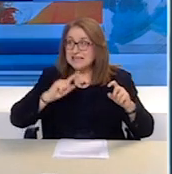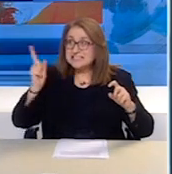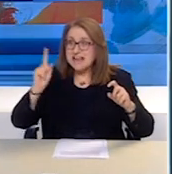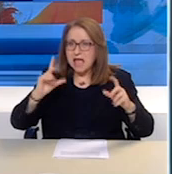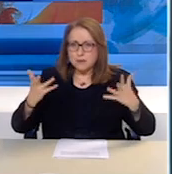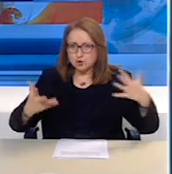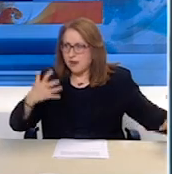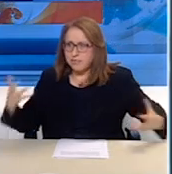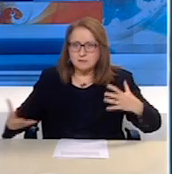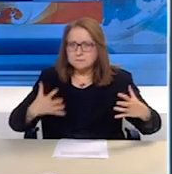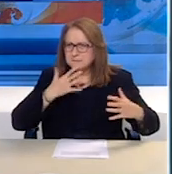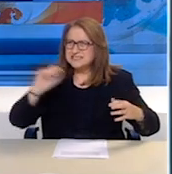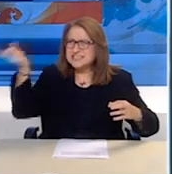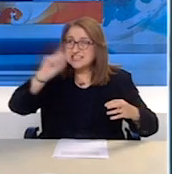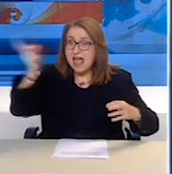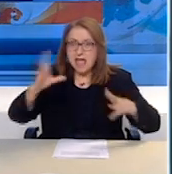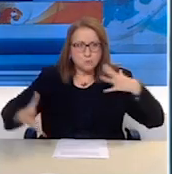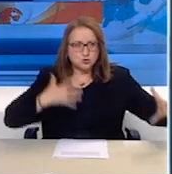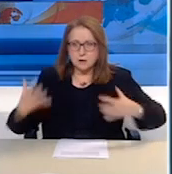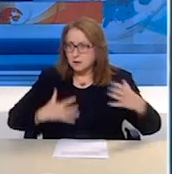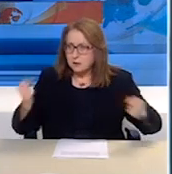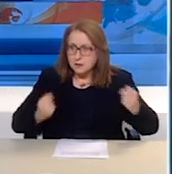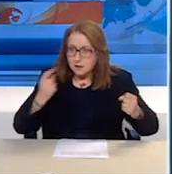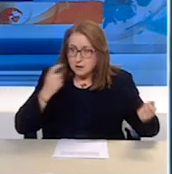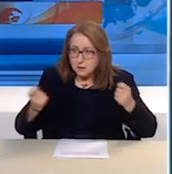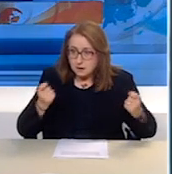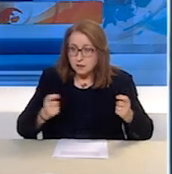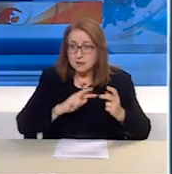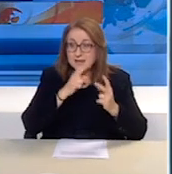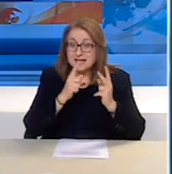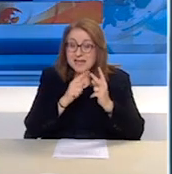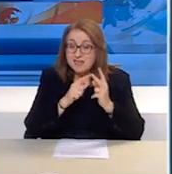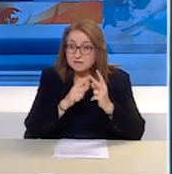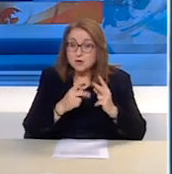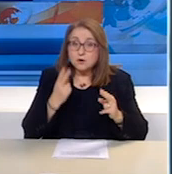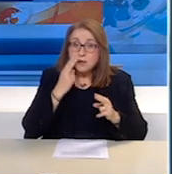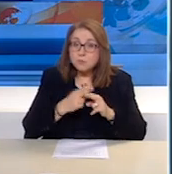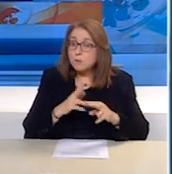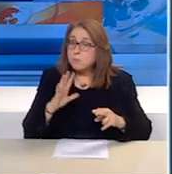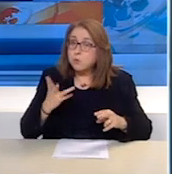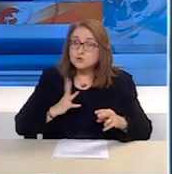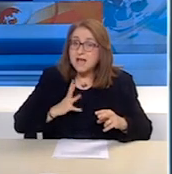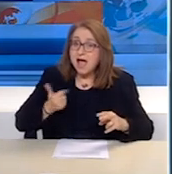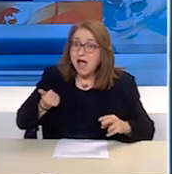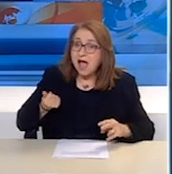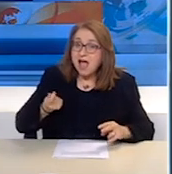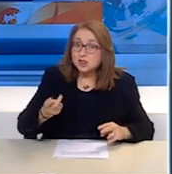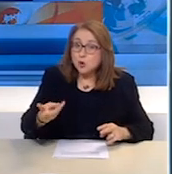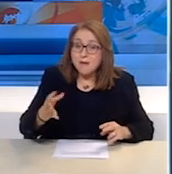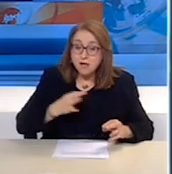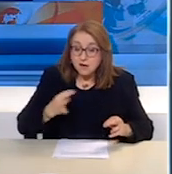το δεύτερο είναι αν είναι σημαντικός αριθμός ατόμων που έχουν εμφανίσει αυτή την επιπλοκή. Δεν ισχύει ούτε το ένα ούτε το